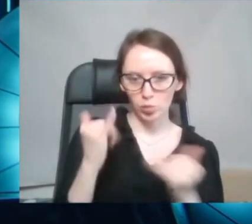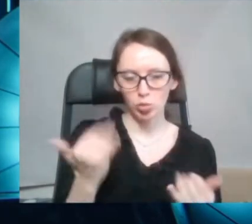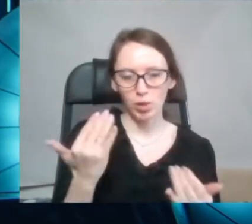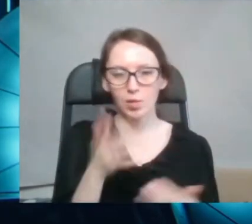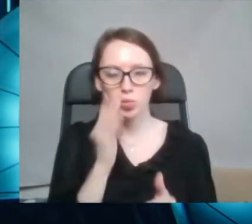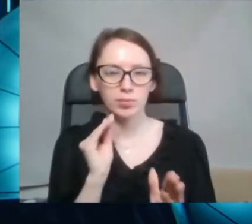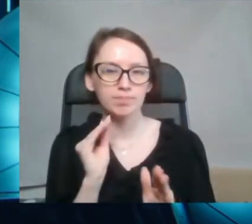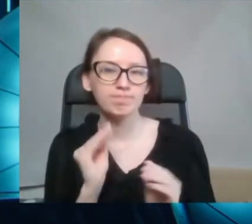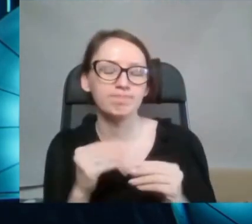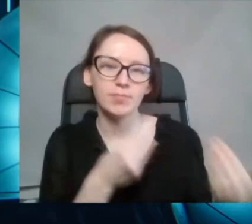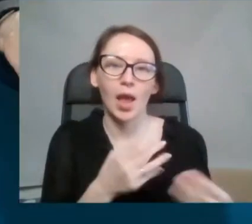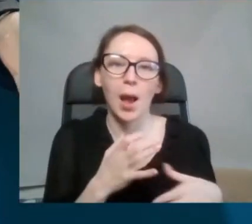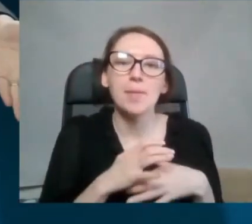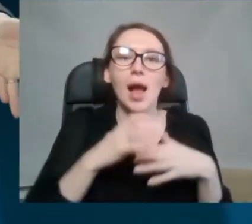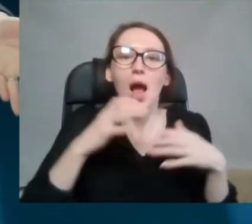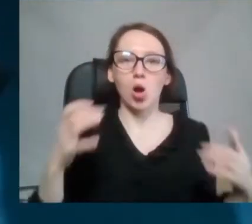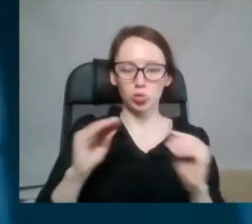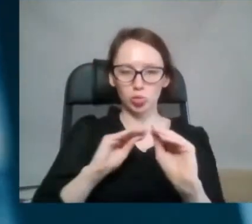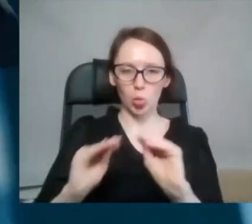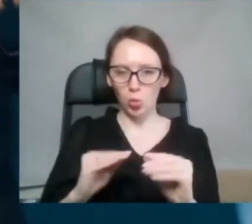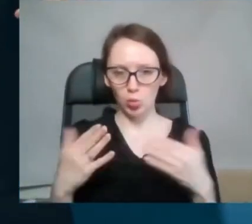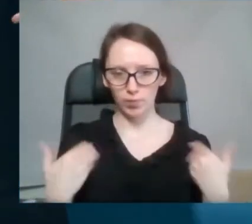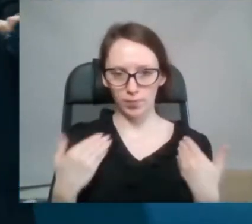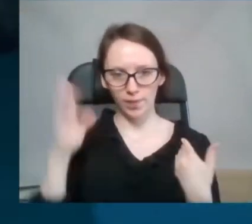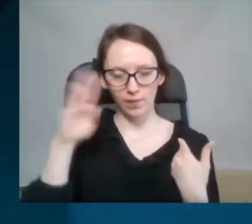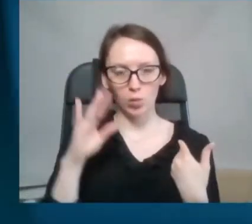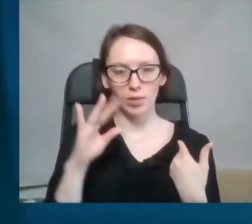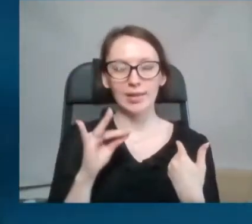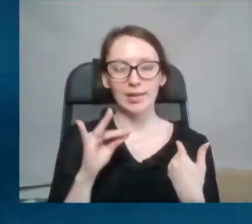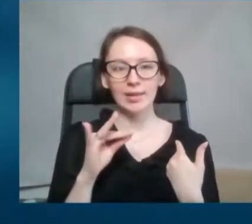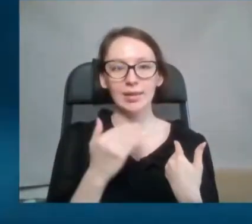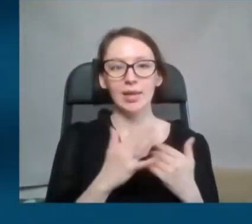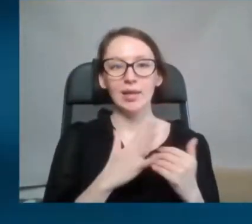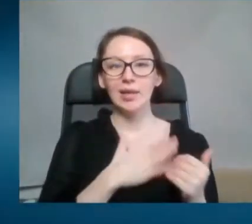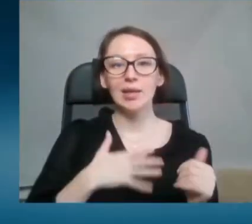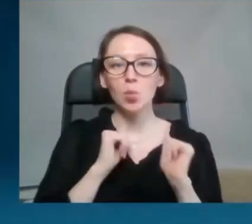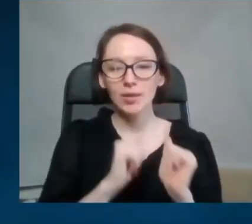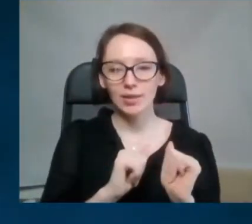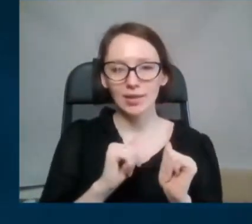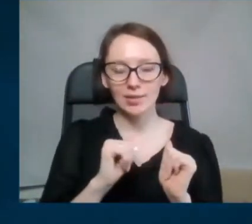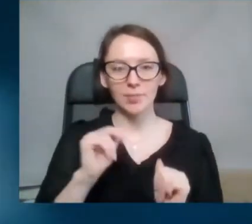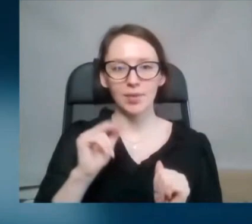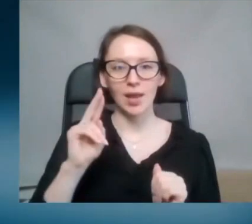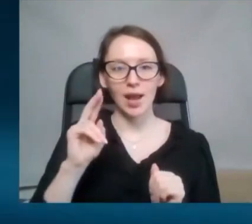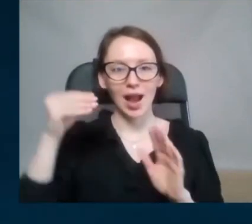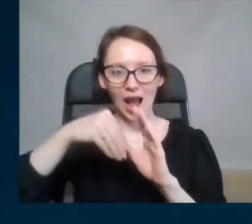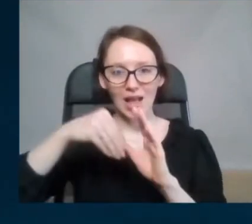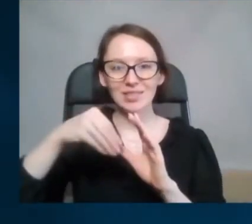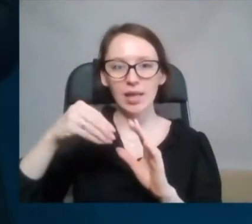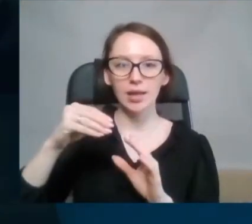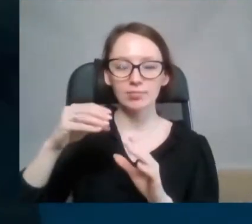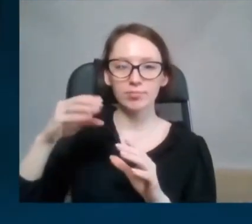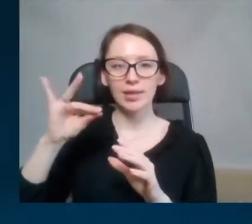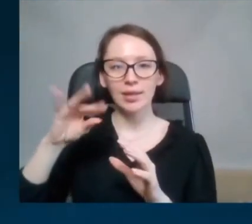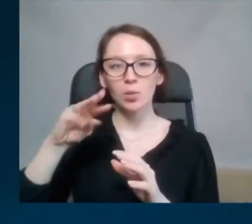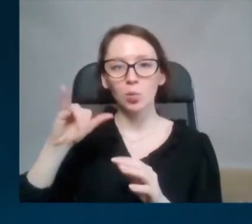обогащенную, обогащенную. Иммунити. Кассета иммунити, она и называется так. Иммунити – это